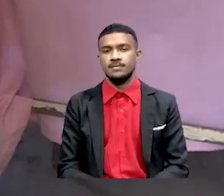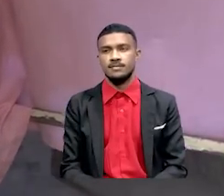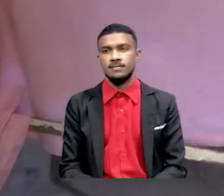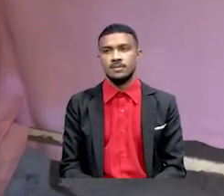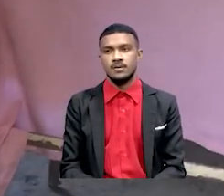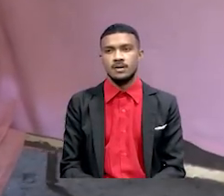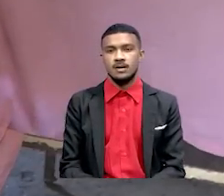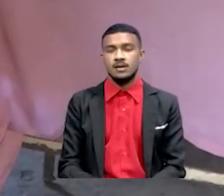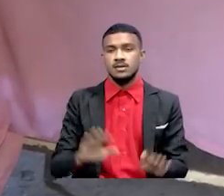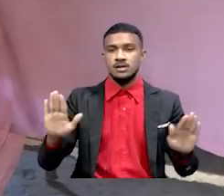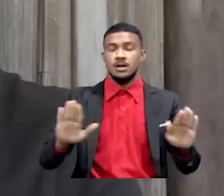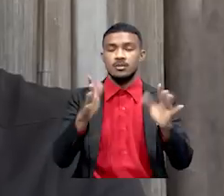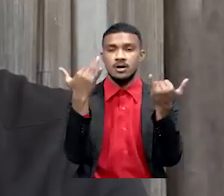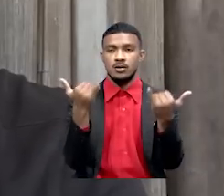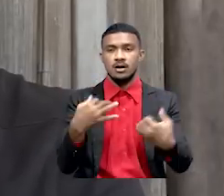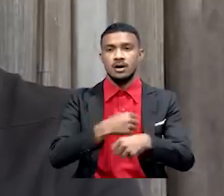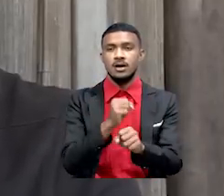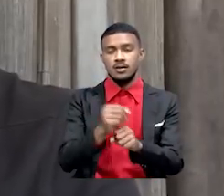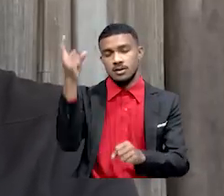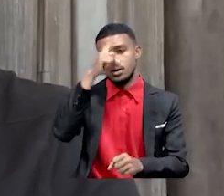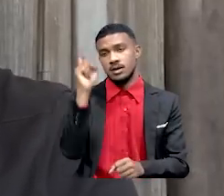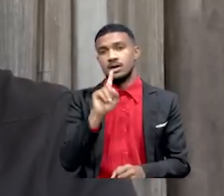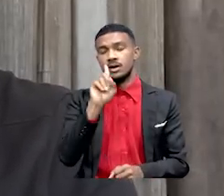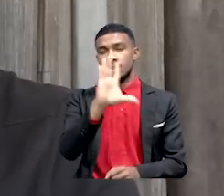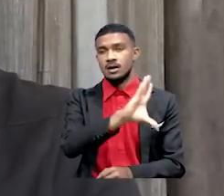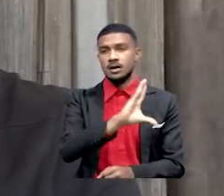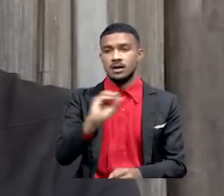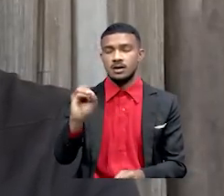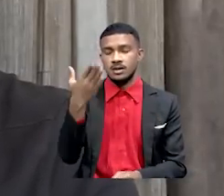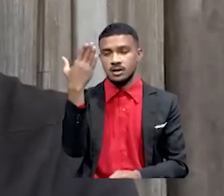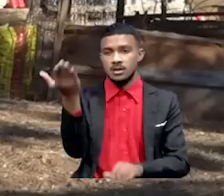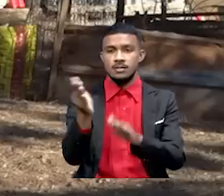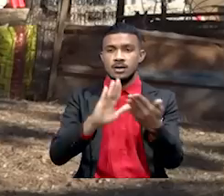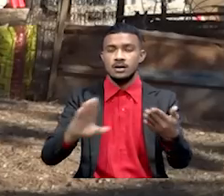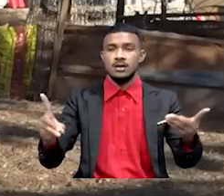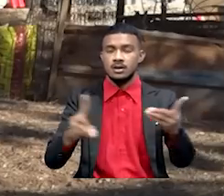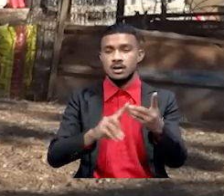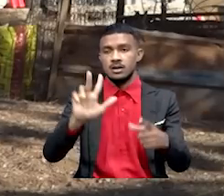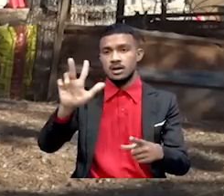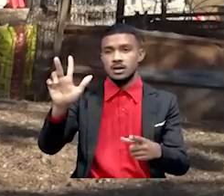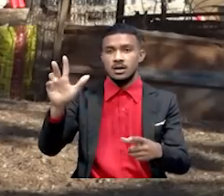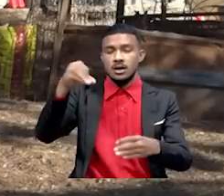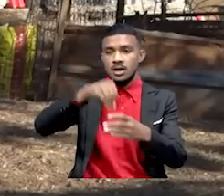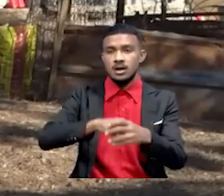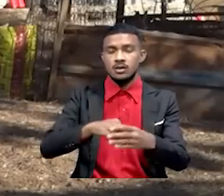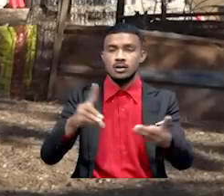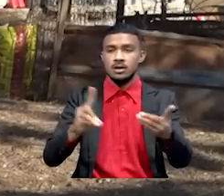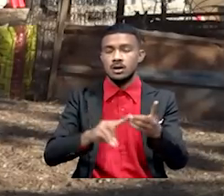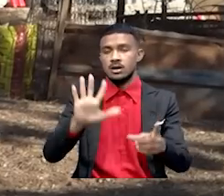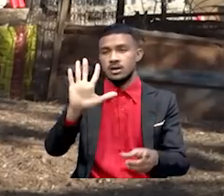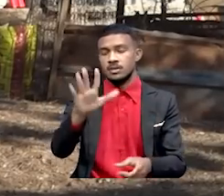sabda agora halotina ni da ni mate tanggal 3 ha koi tanggal 5 ne sira koi no de ana de